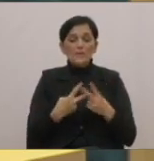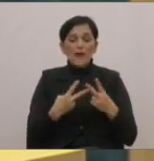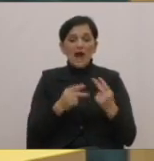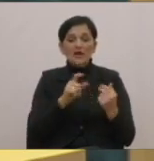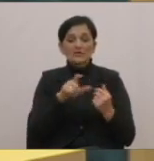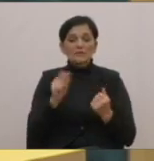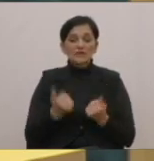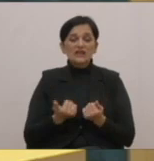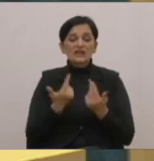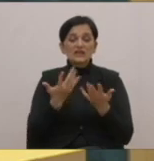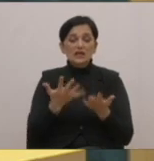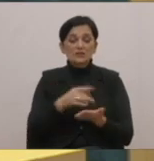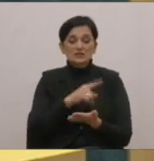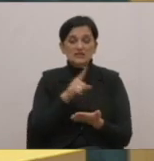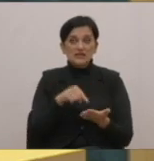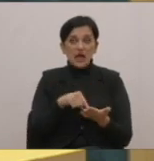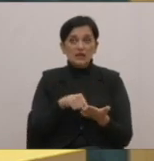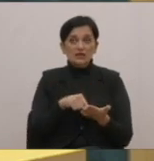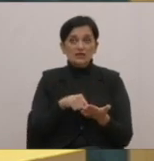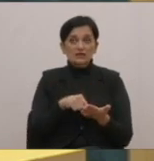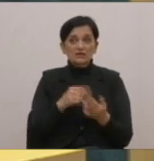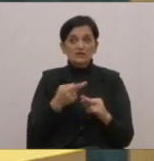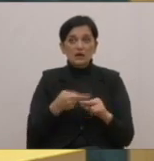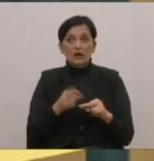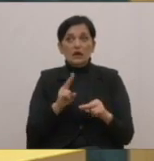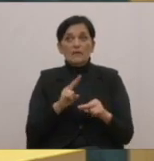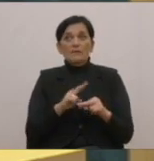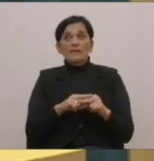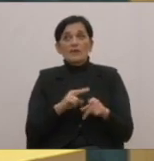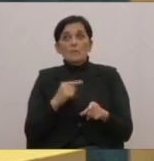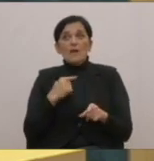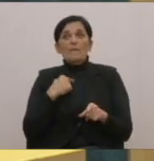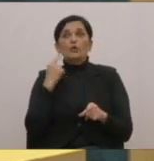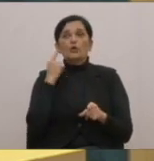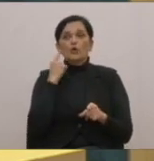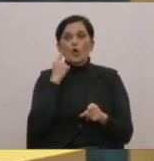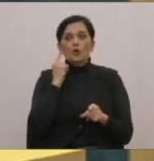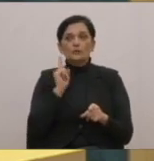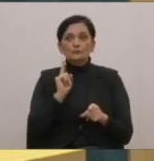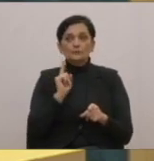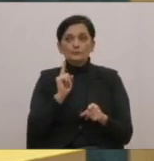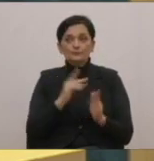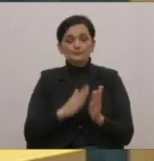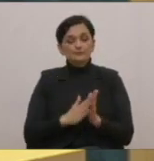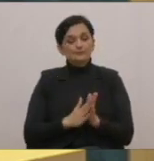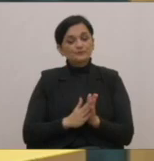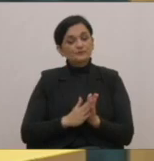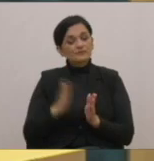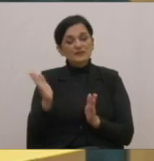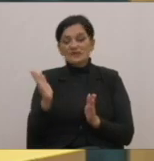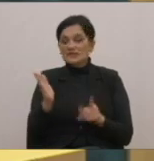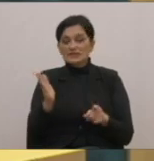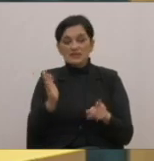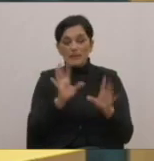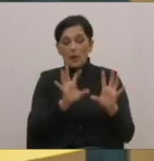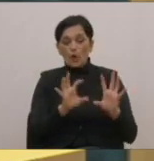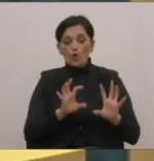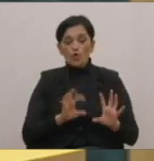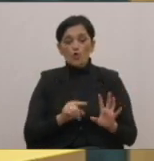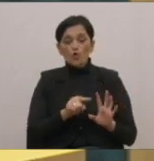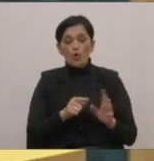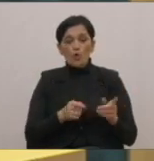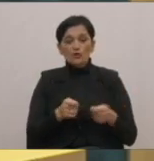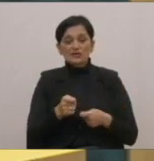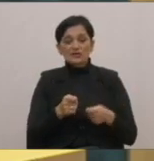ვთქვათ, რაოდენობის საკითხს, ეს მე მგონია, რომ სდება ამ კოდექსის